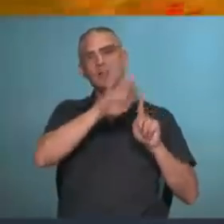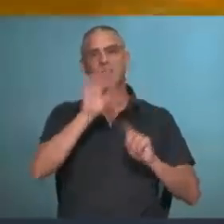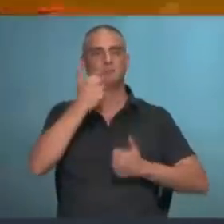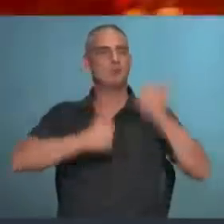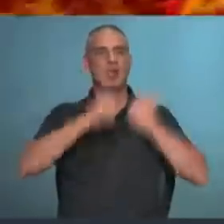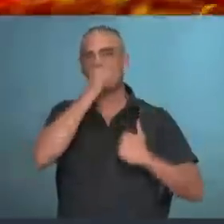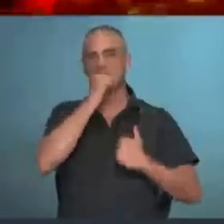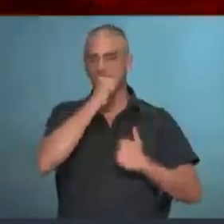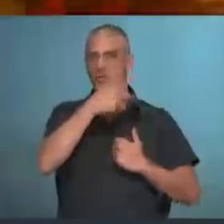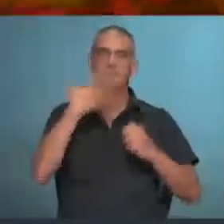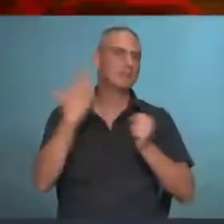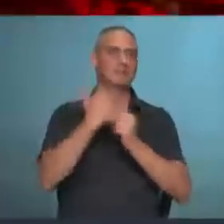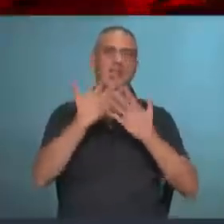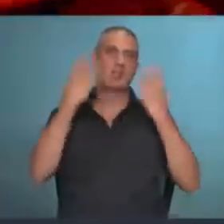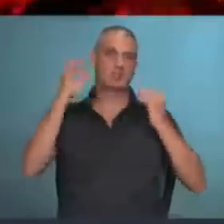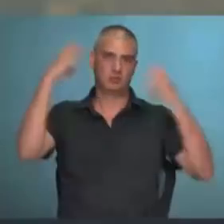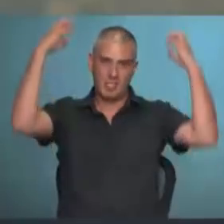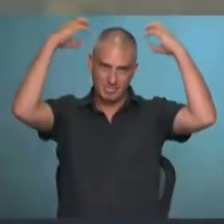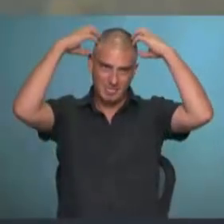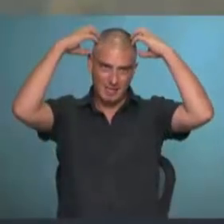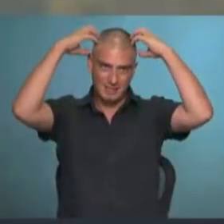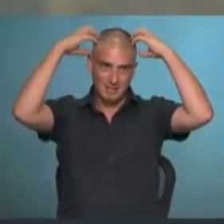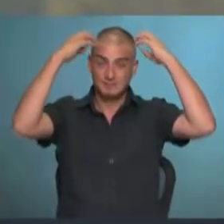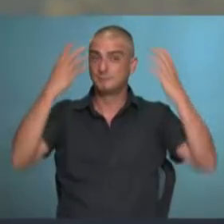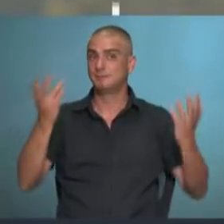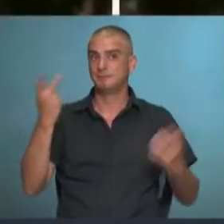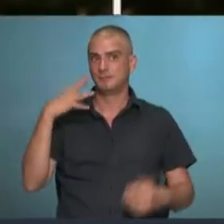את הניצחון הגדול של נטע ברזילי. יותר הבנתי מה זה, יותר עם